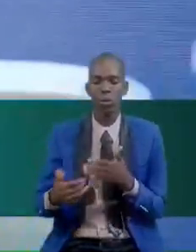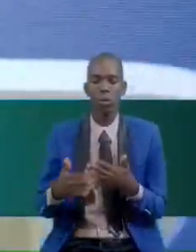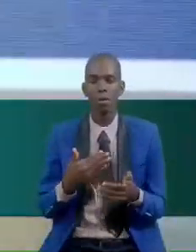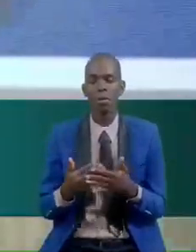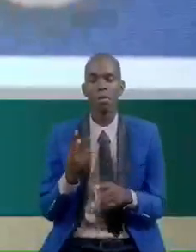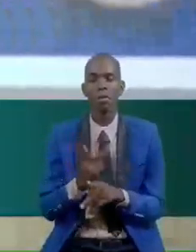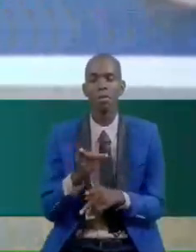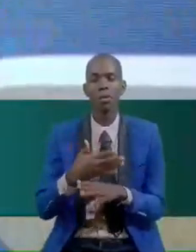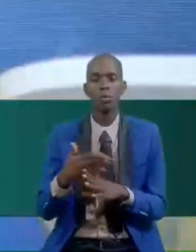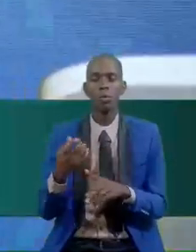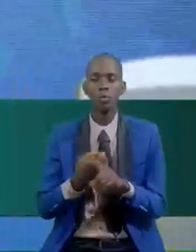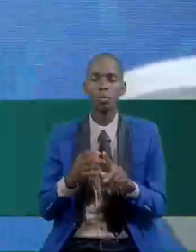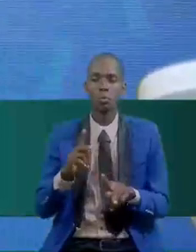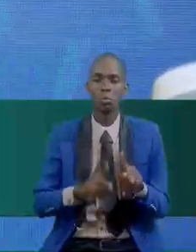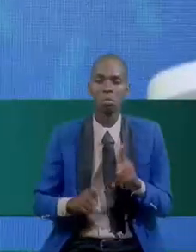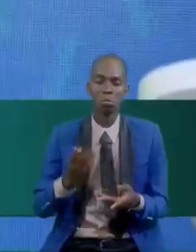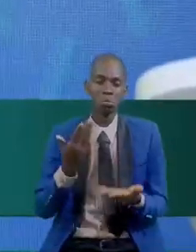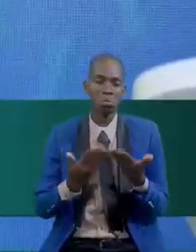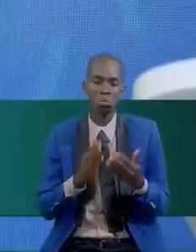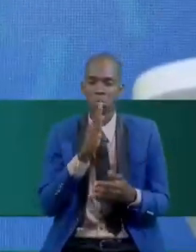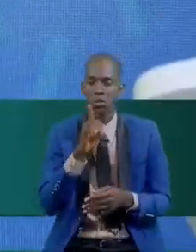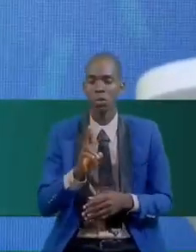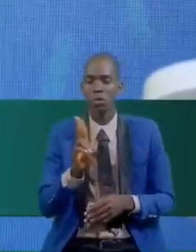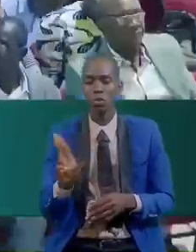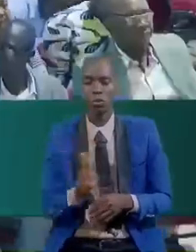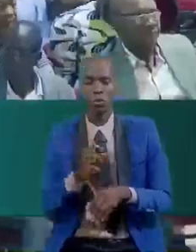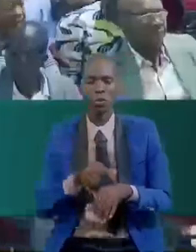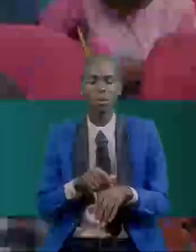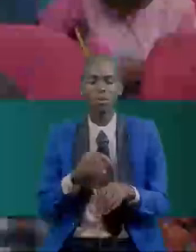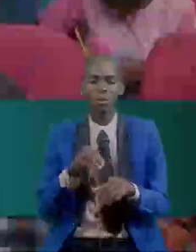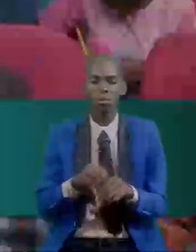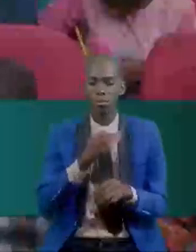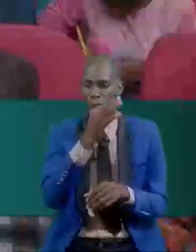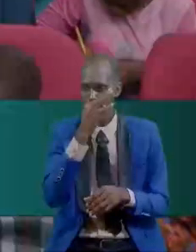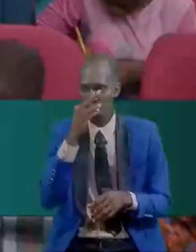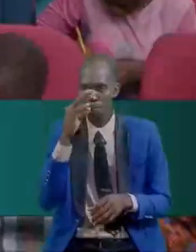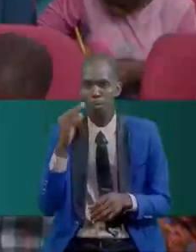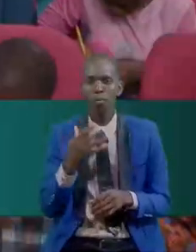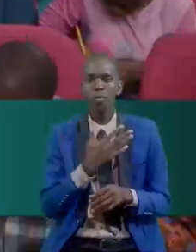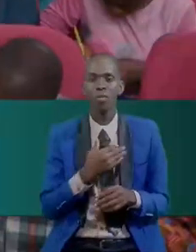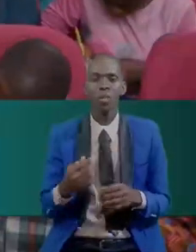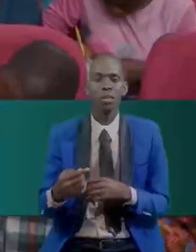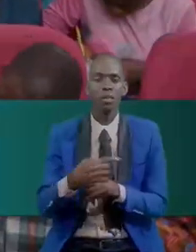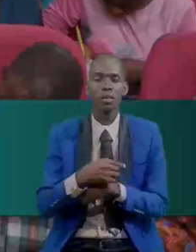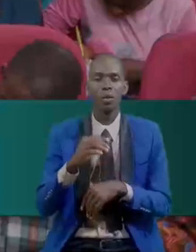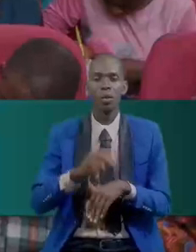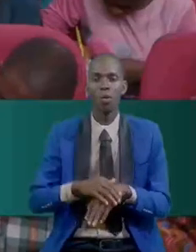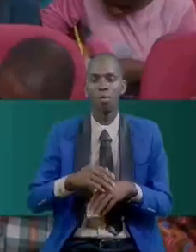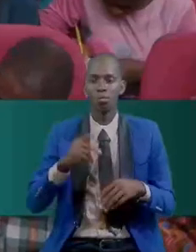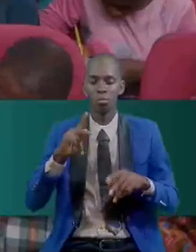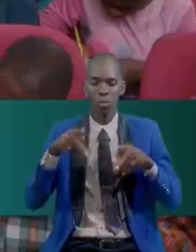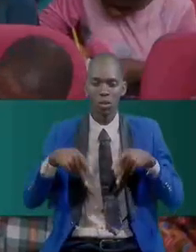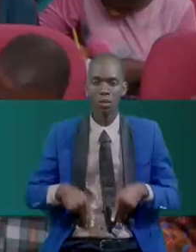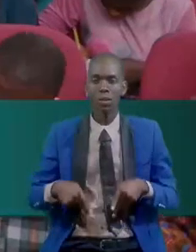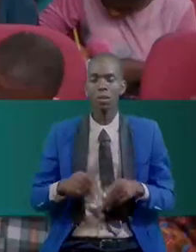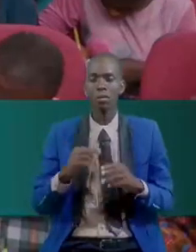peuple, tout, peut-être tu passes des jours de jeûne et prière, et tu passes des jours de retraite personnelle pour